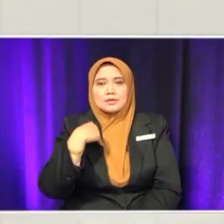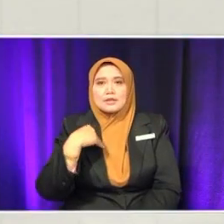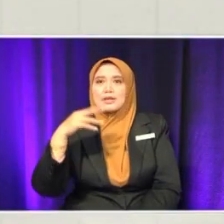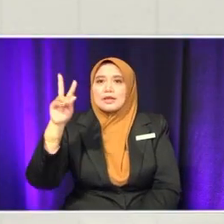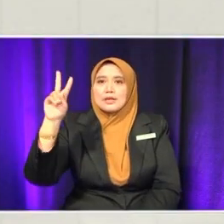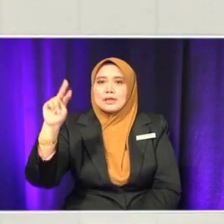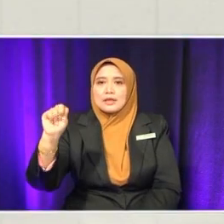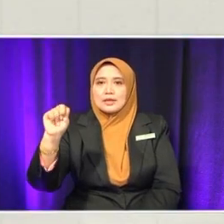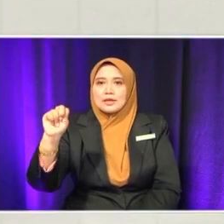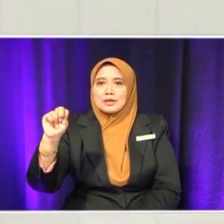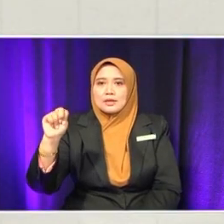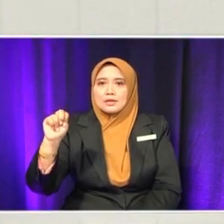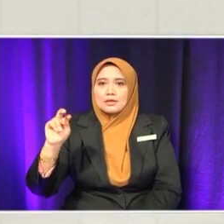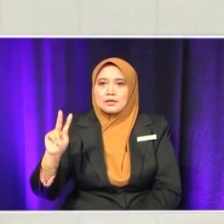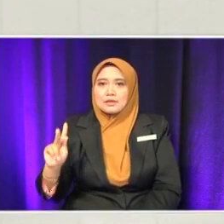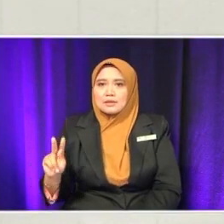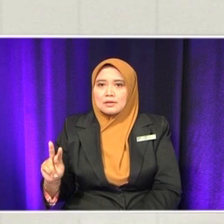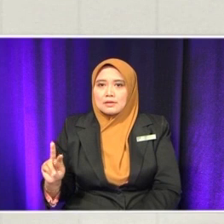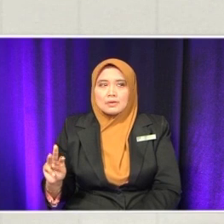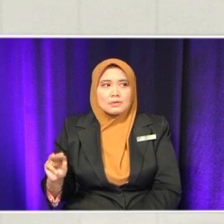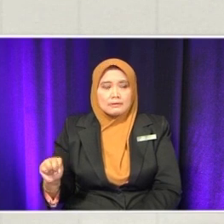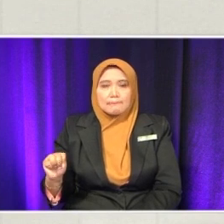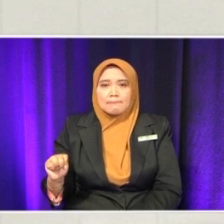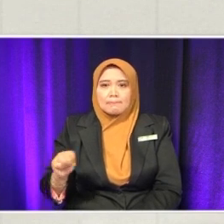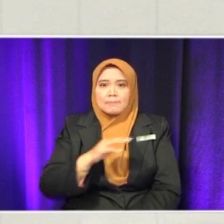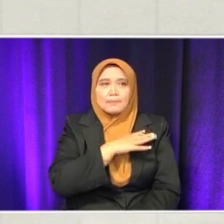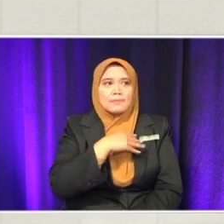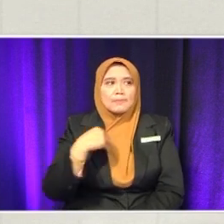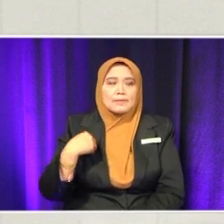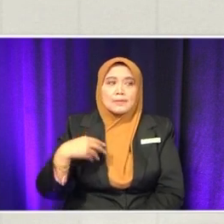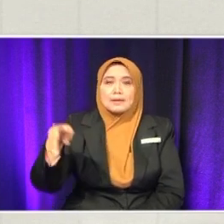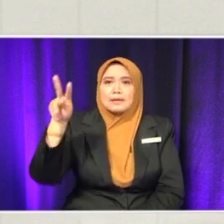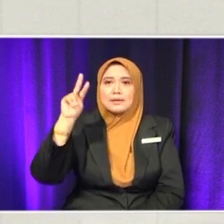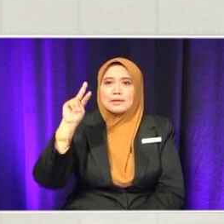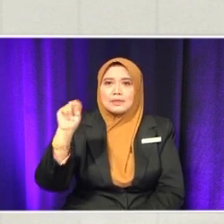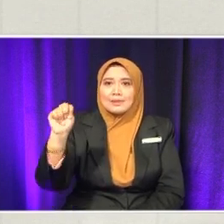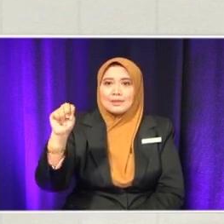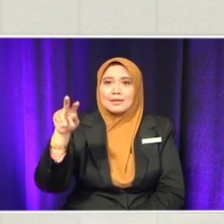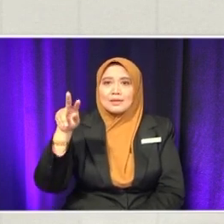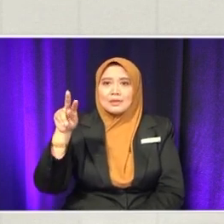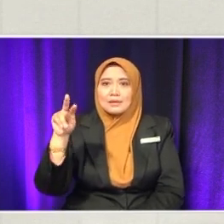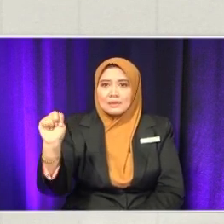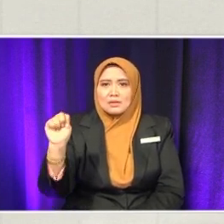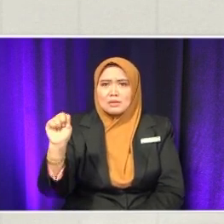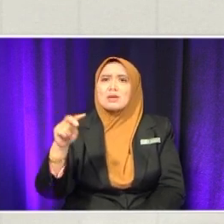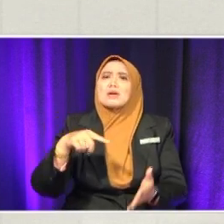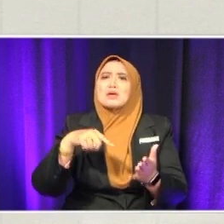NM. Itu dari N pergi M. Ha, lepas tu kita ada NN. Apa maksud NN